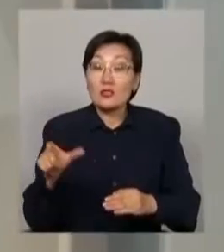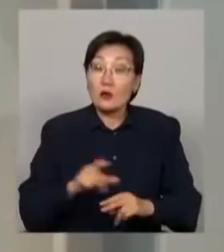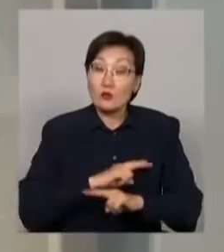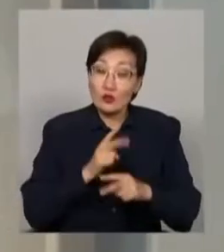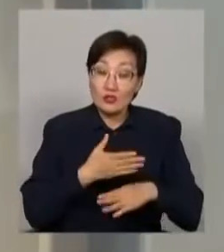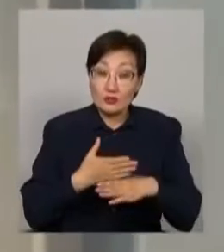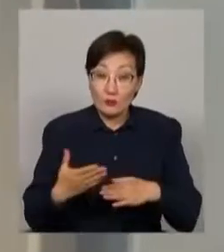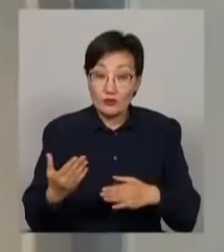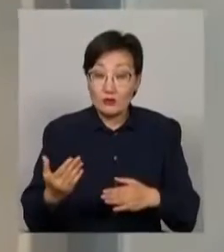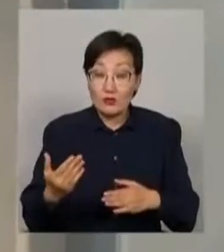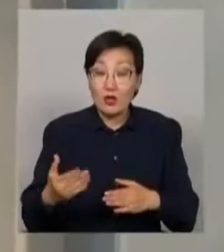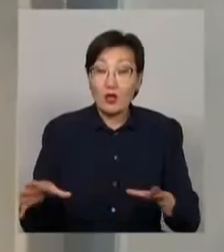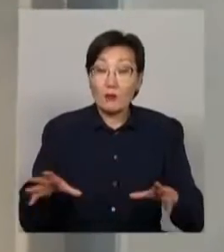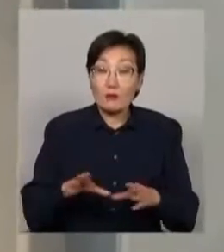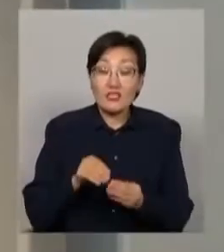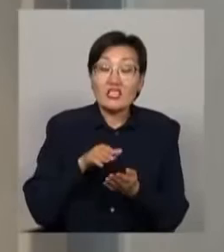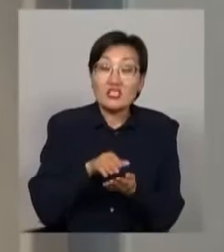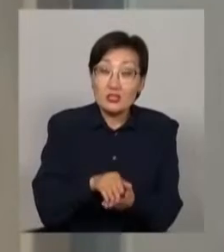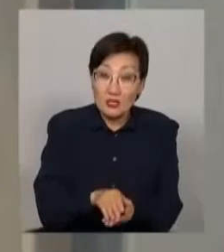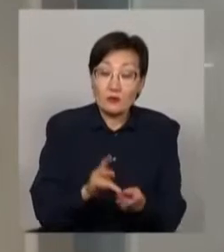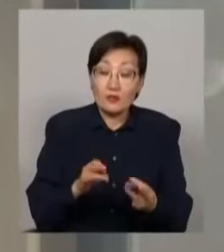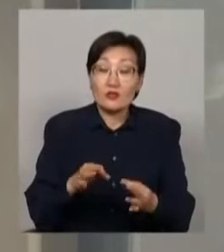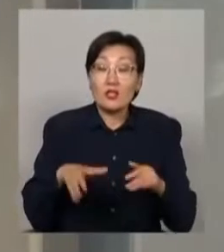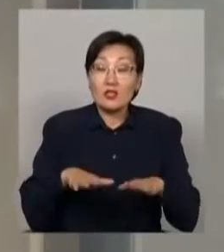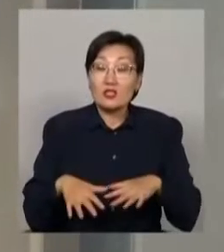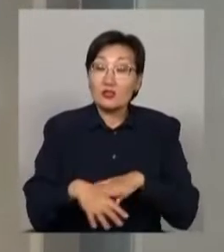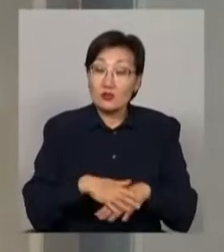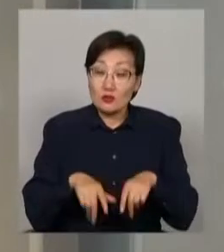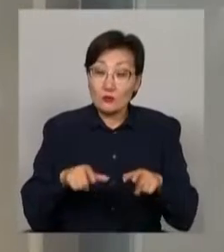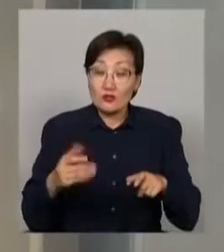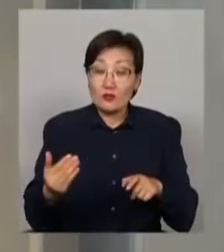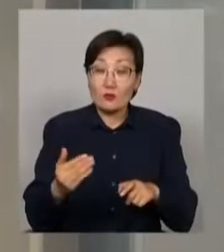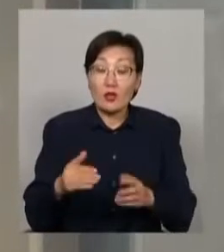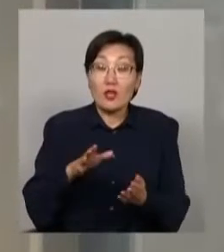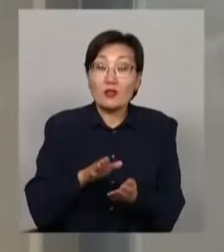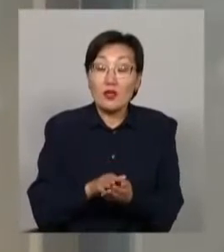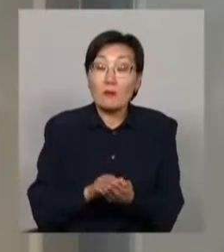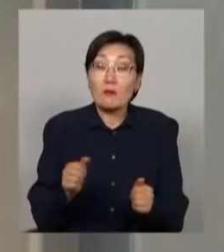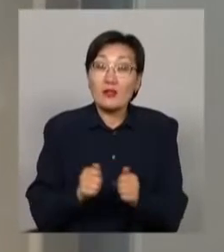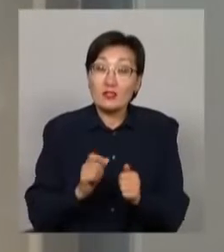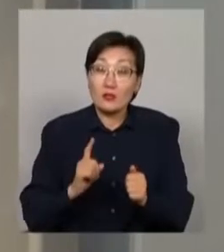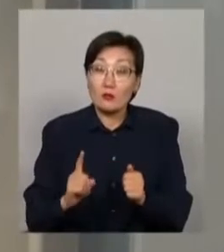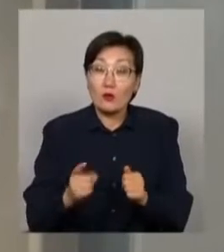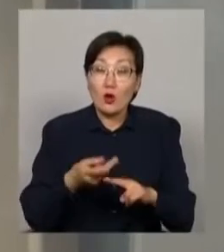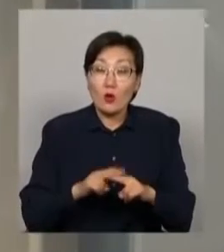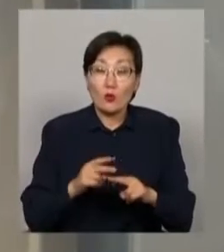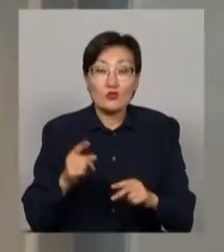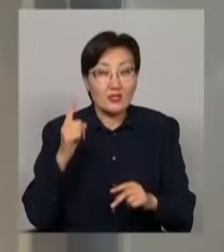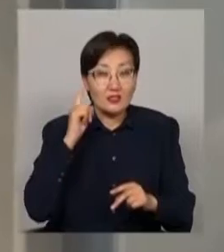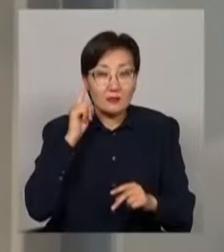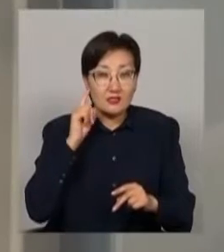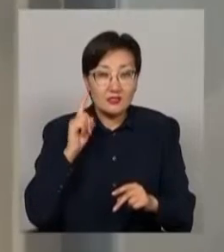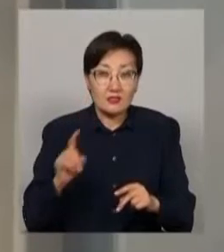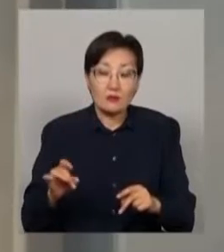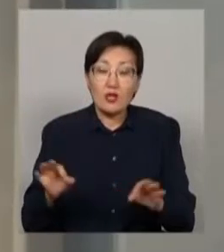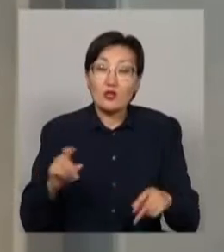аспапты онымен бірге жерлейді. Бірақ та жергілікті тұрғындар сол моланың жанынан өткен кезде дәл осы аспаптың дыбысын естіген. Және